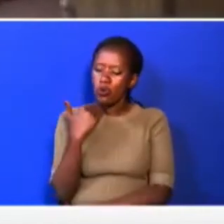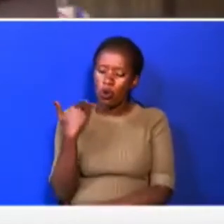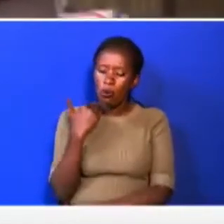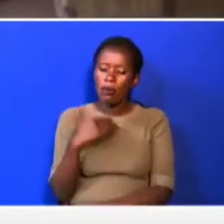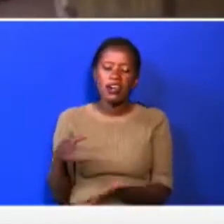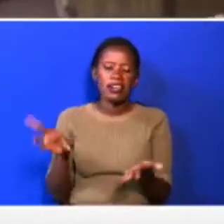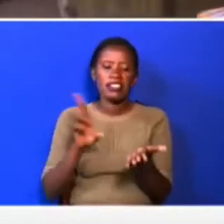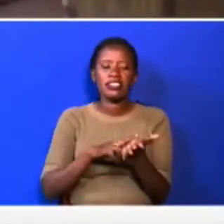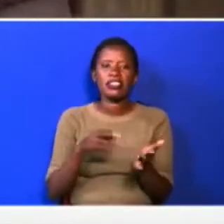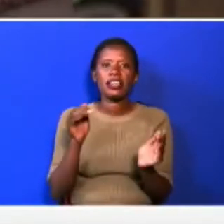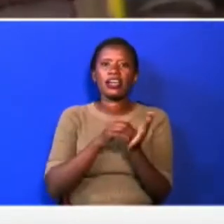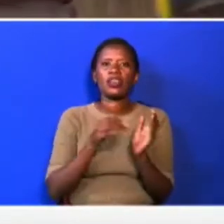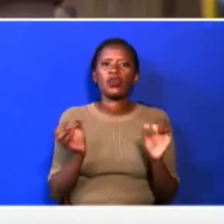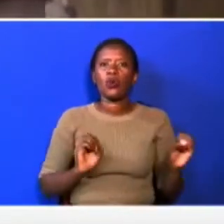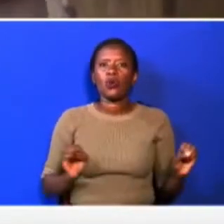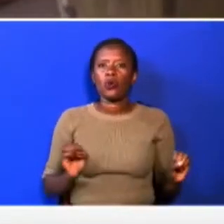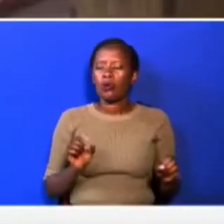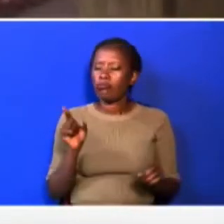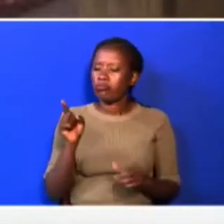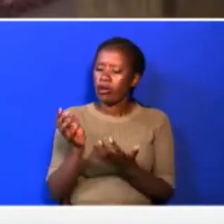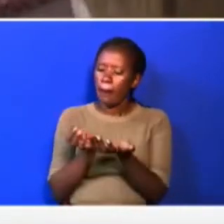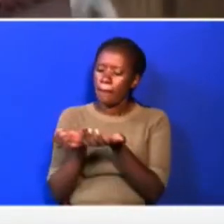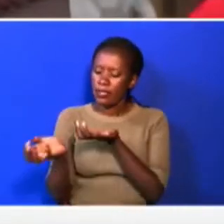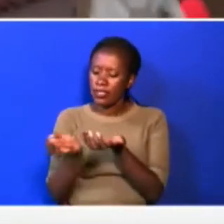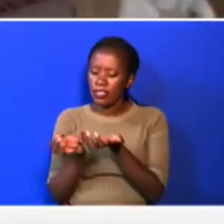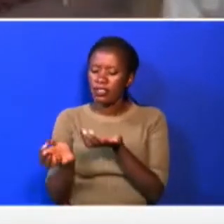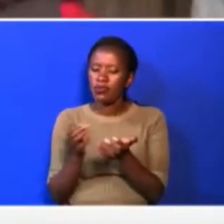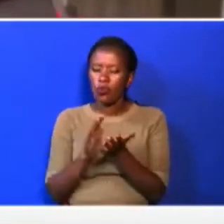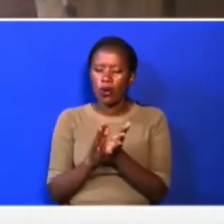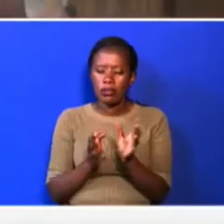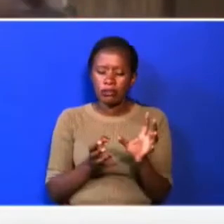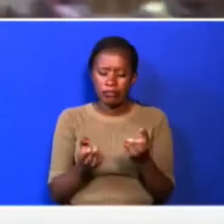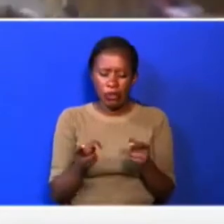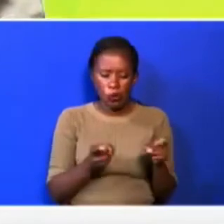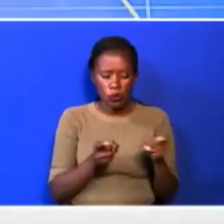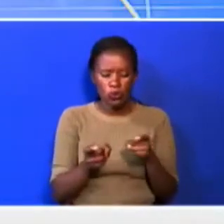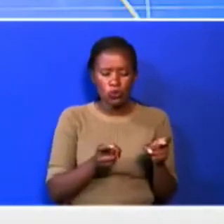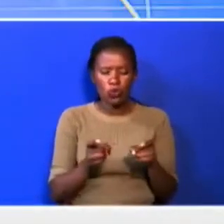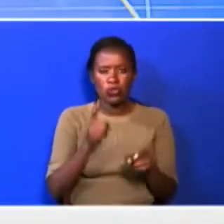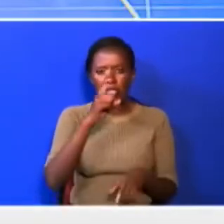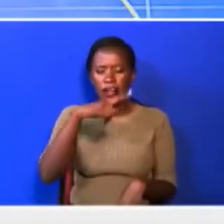kurejesa, kwa sababu hii biashara tunataka kuifanya na kuimariki kwa kulingana na ile njia ambayo inafaa.